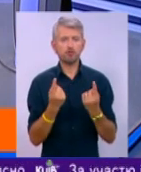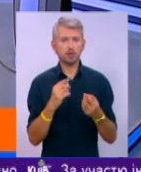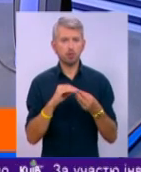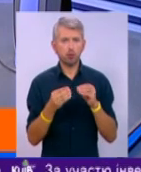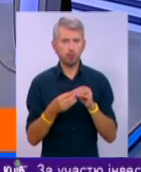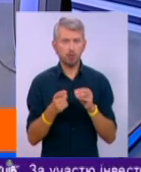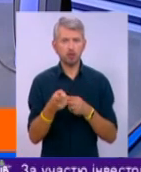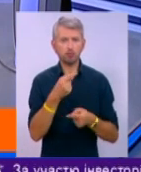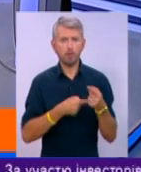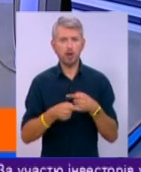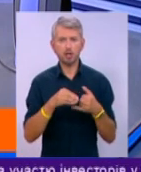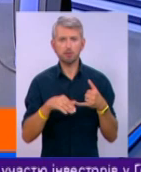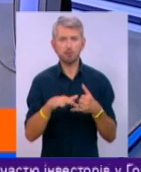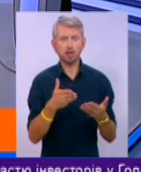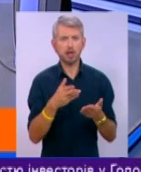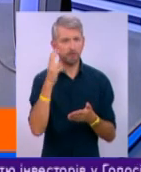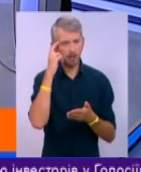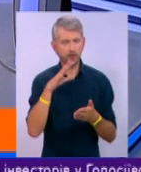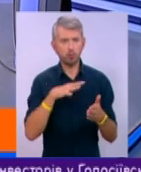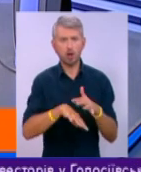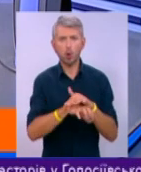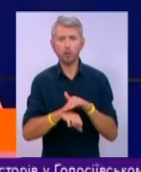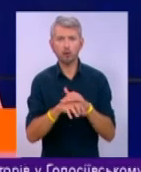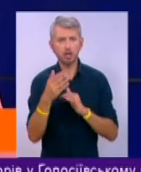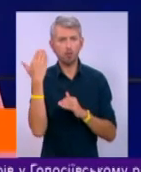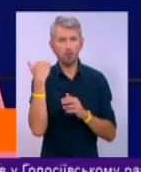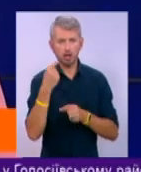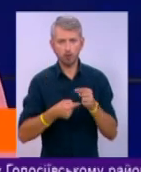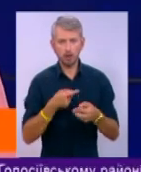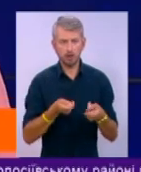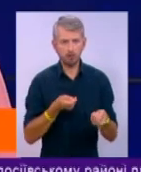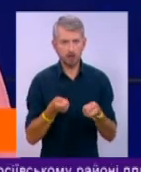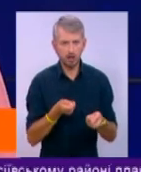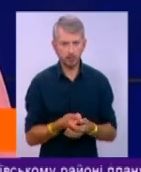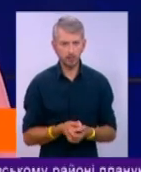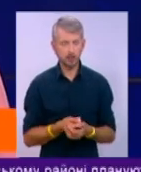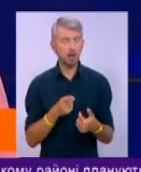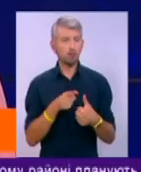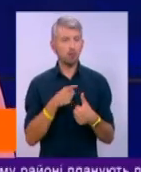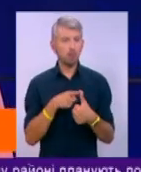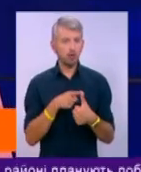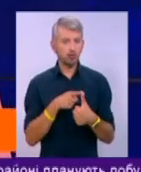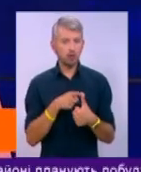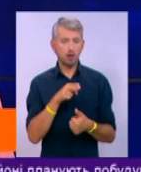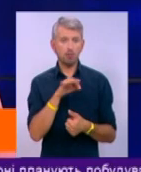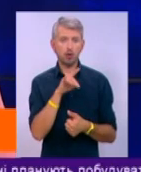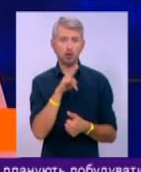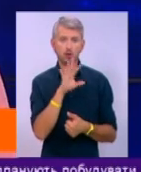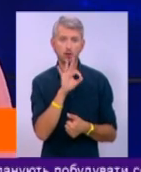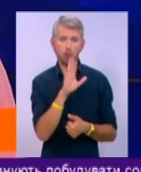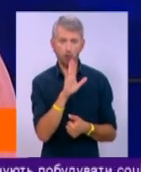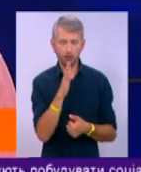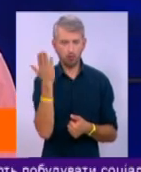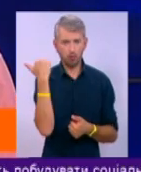проблема з поверненням тої землі, котра в Києві була розкрадена попередніми поколіннями влади. По-перше, Портновим, тобто